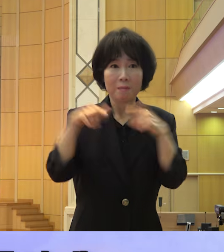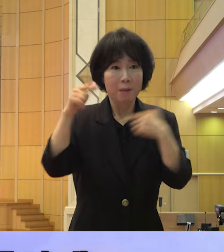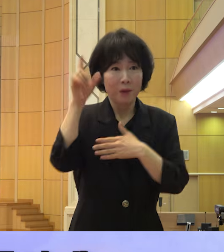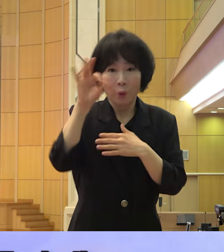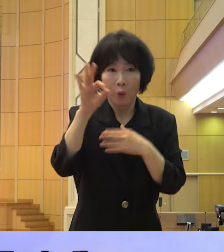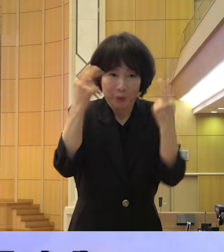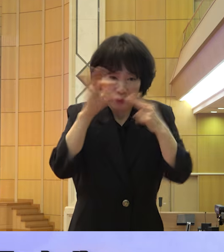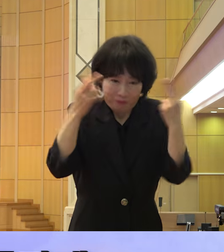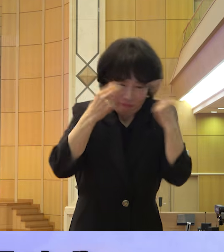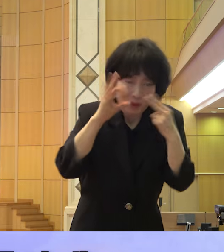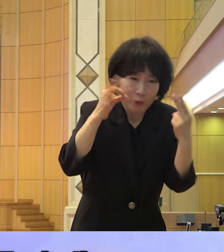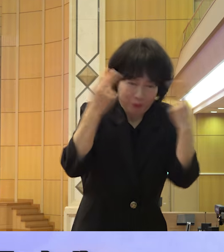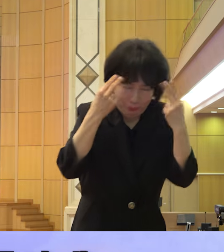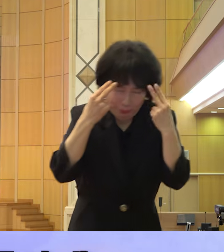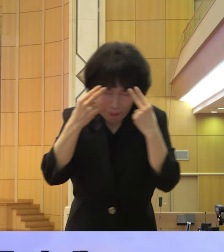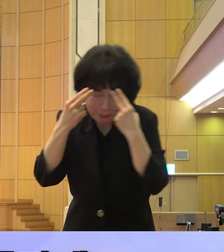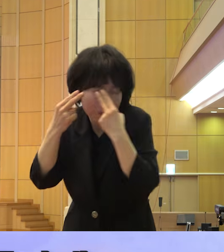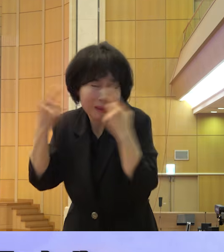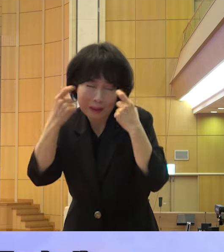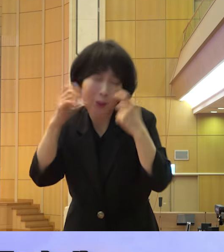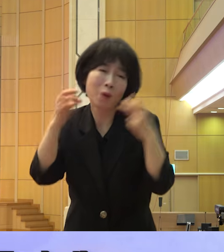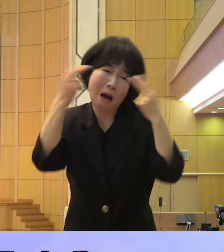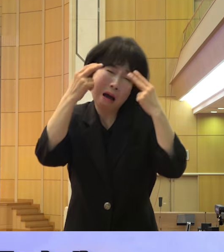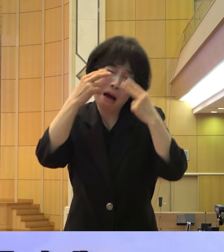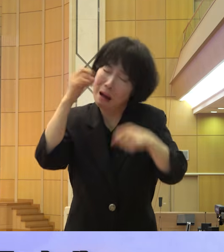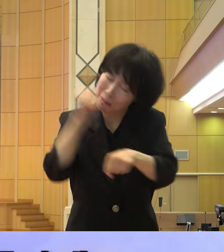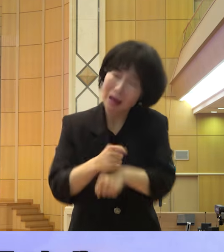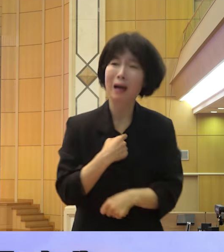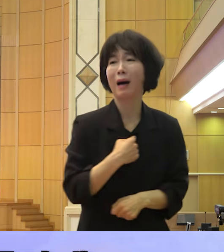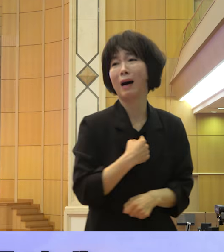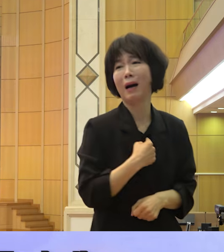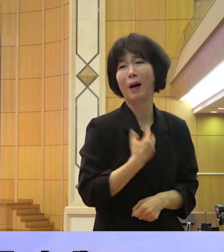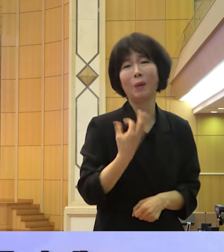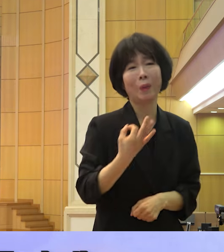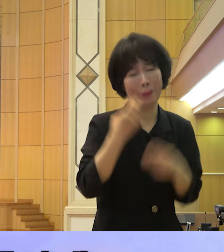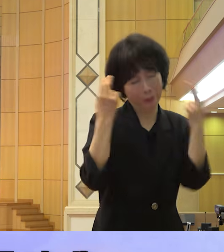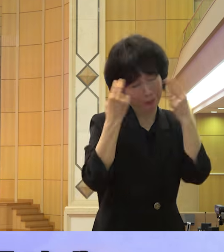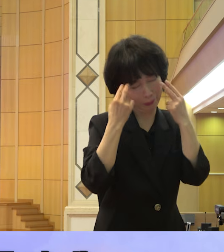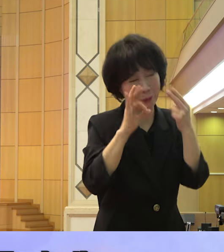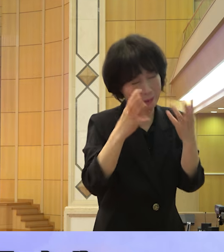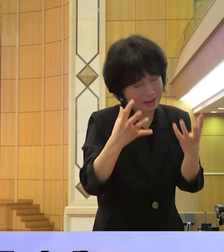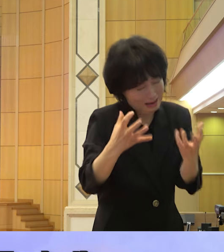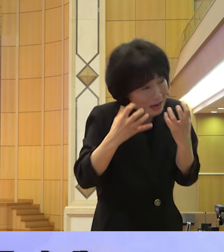돈 얘기만 했어요. 딱 죽게 되니까 다 필요 없더라고요.